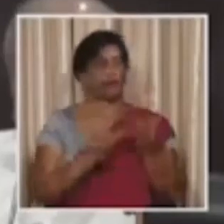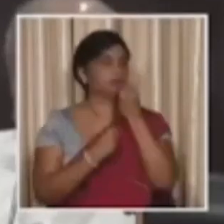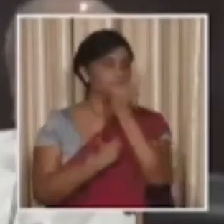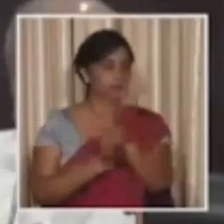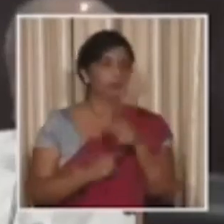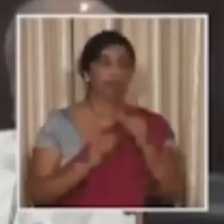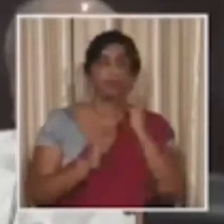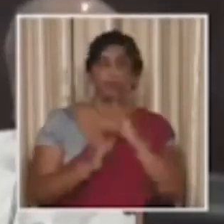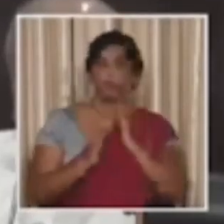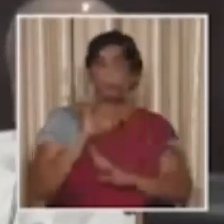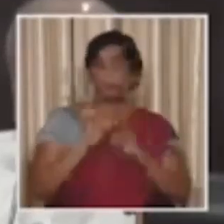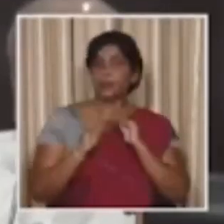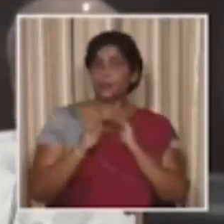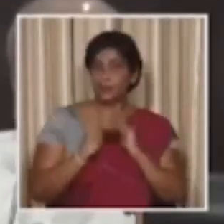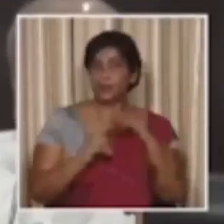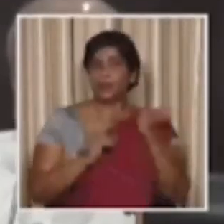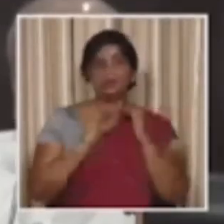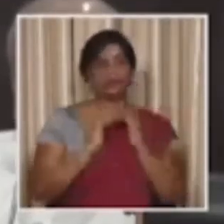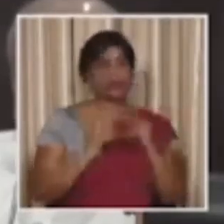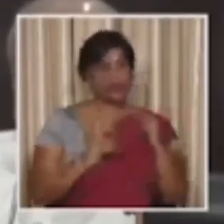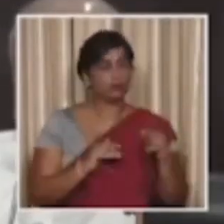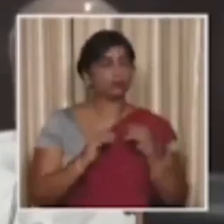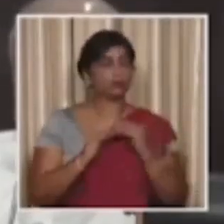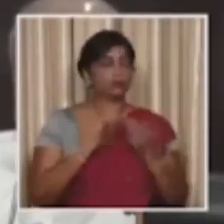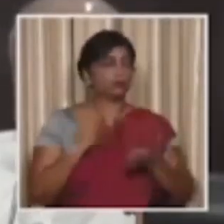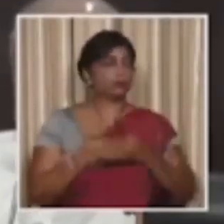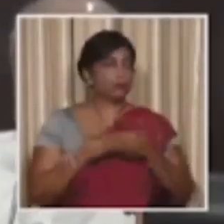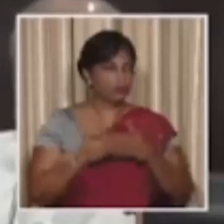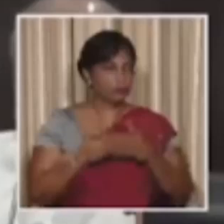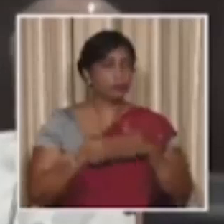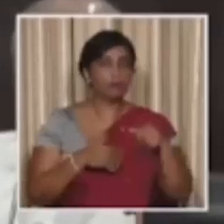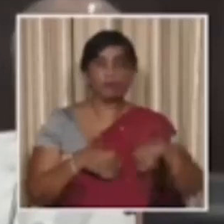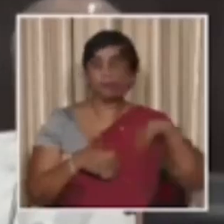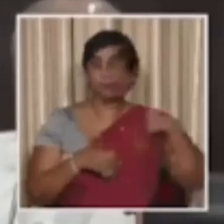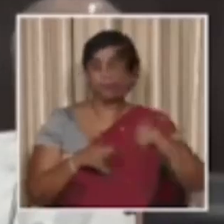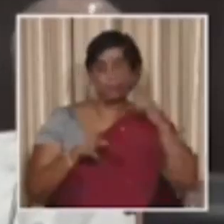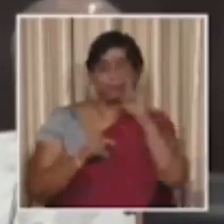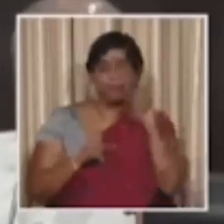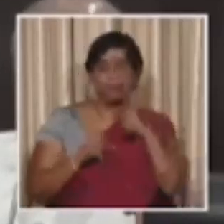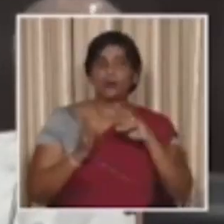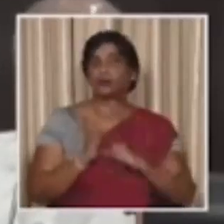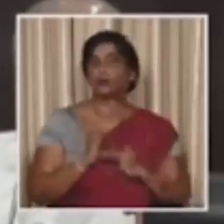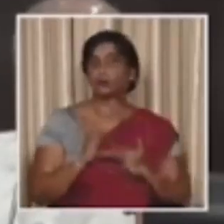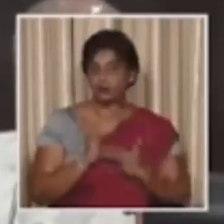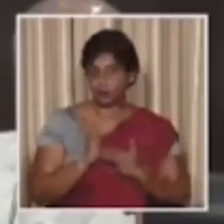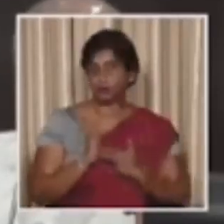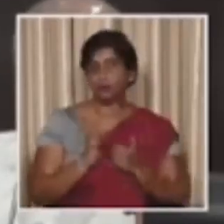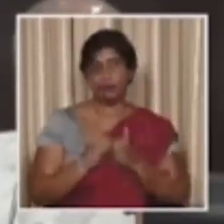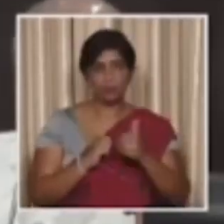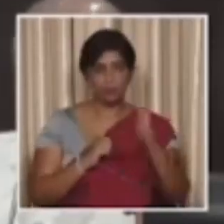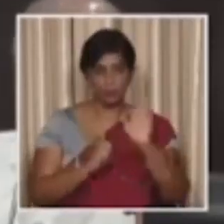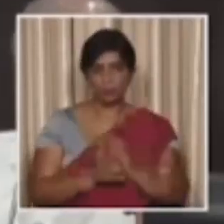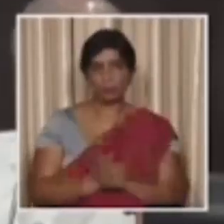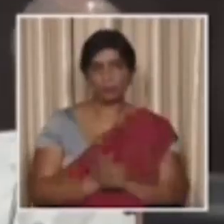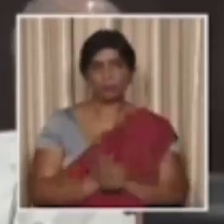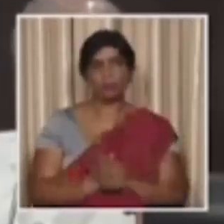දෙනවා. විදේශ අමාත්‍යාංශයේ නව ගොඩනැගිල්ල සංකීර්ණ ඉදිකිරීම මෙහි මුල්ම නියමු ව්‍යාපෘතිය ලෙස ක්‍රියාත්මක